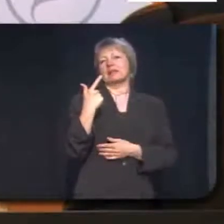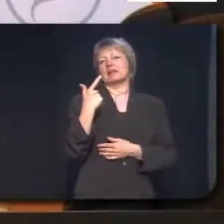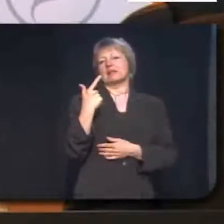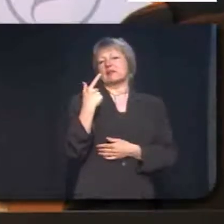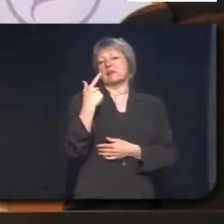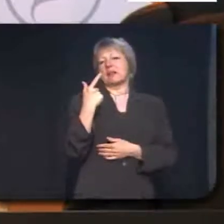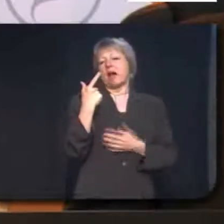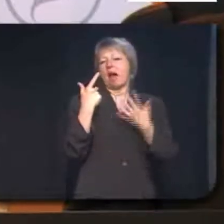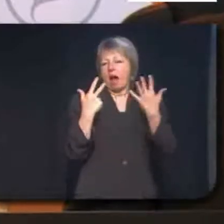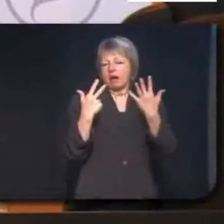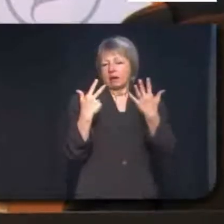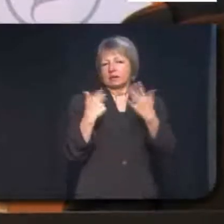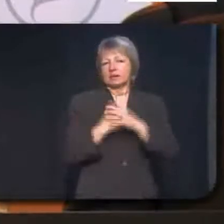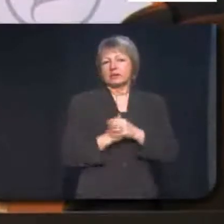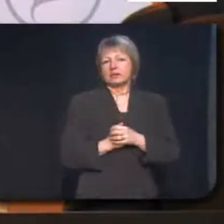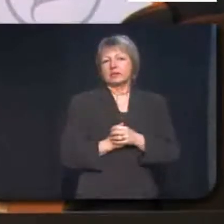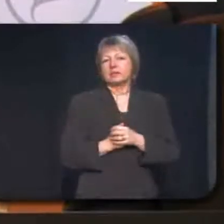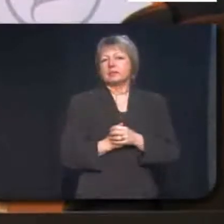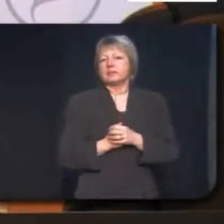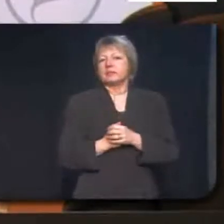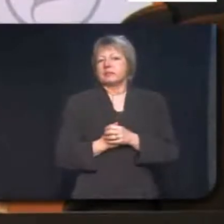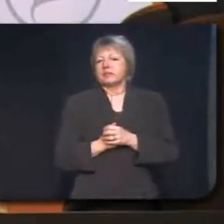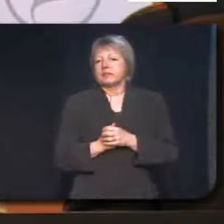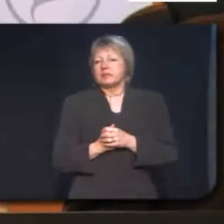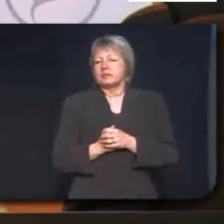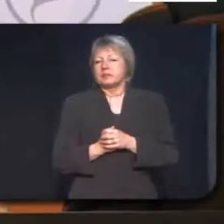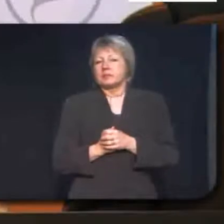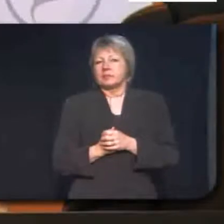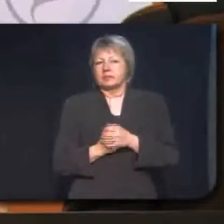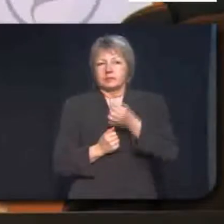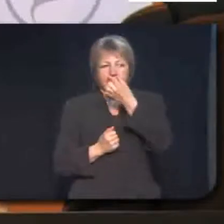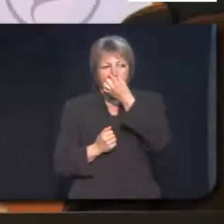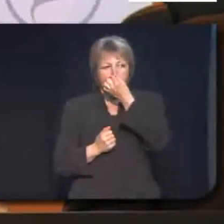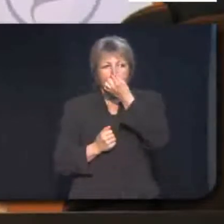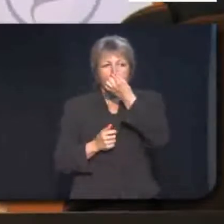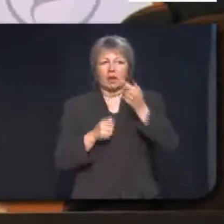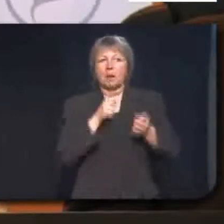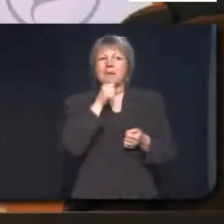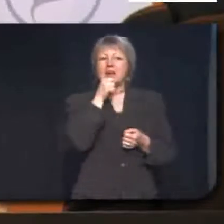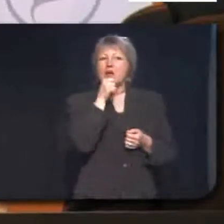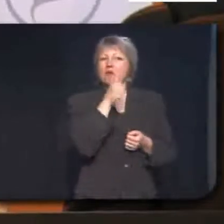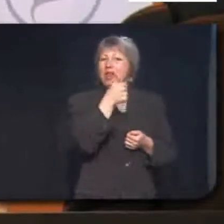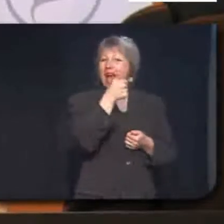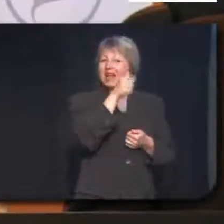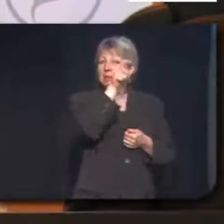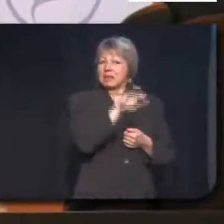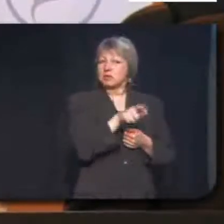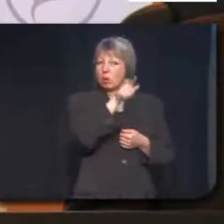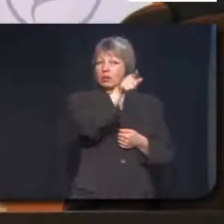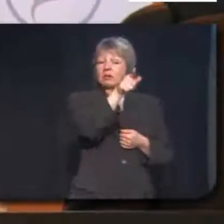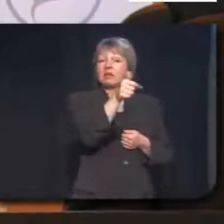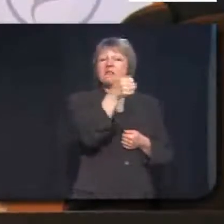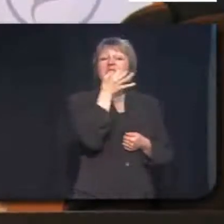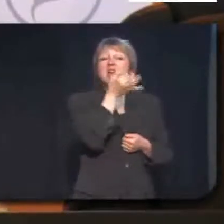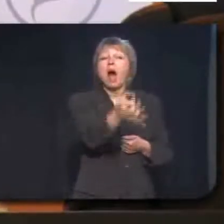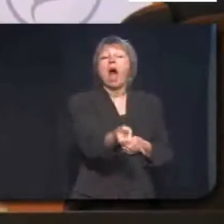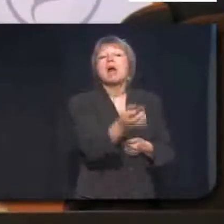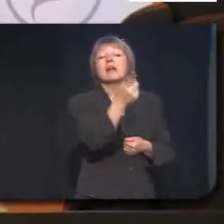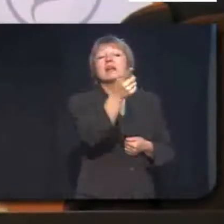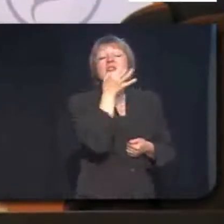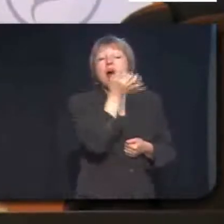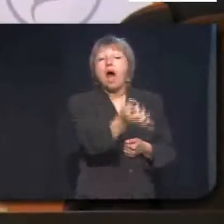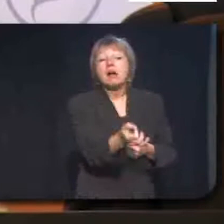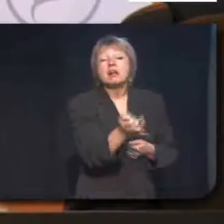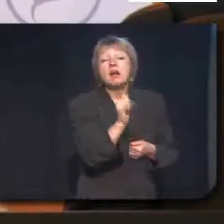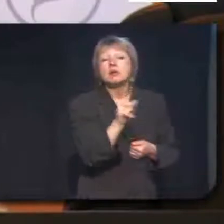4 7 8 am pro Mikrofon sich eine Person ist das eine Frage Frage ja oder